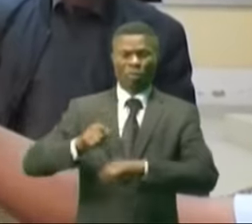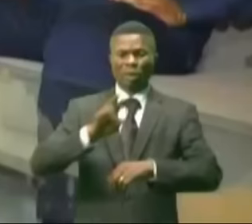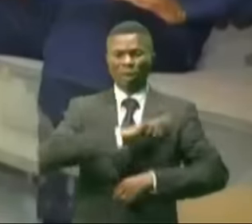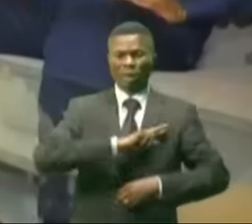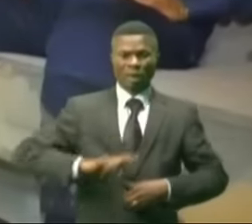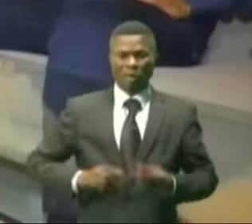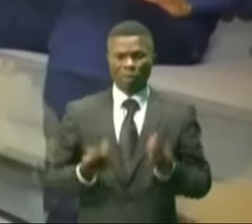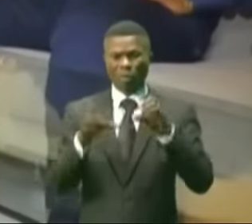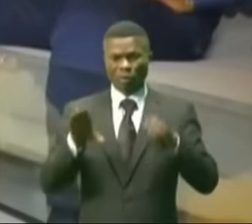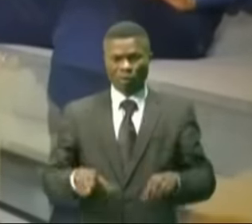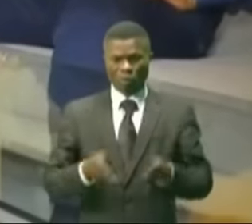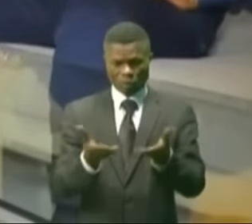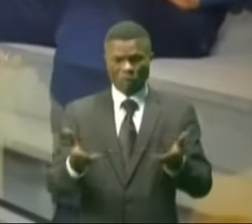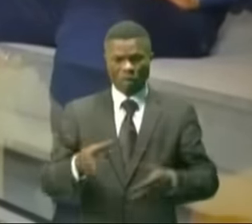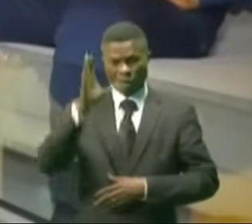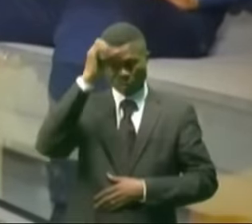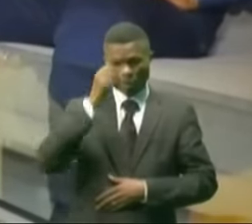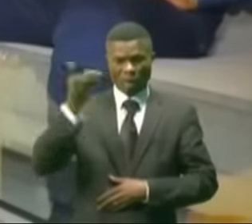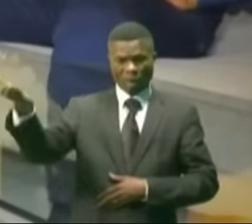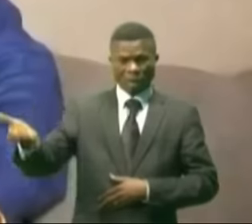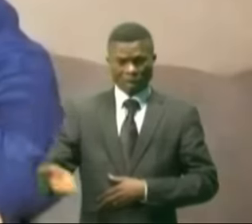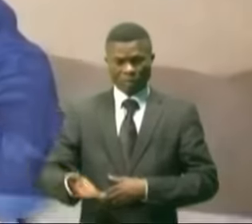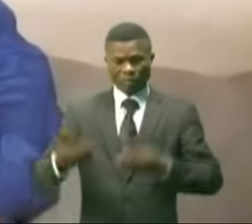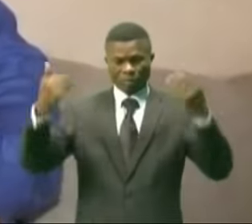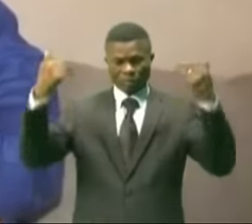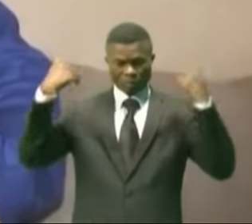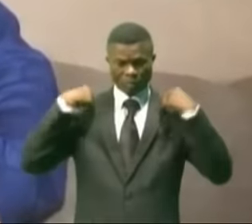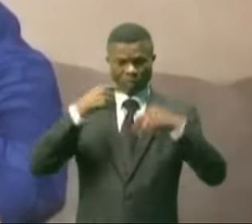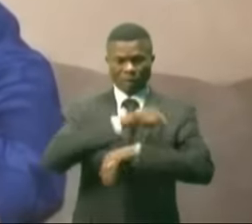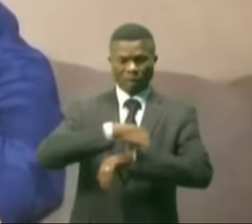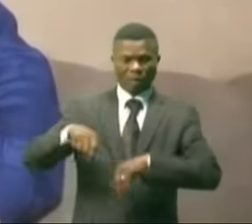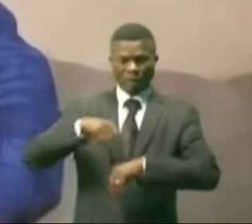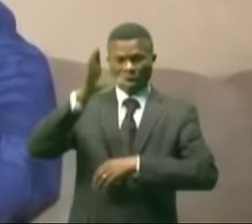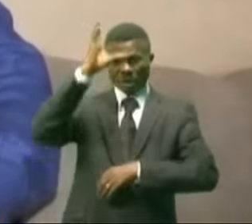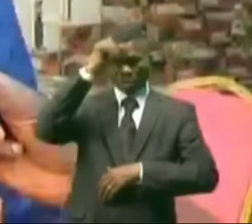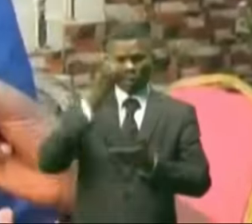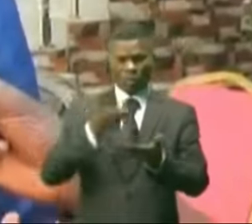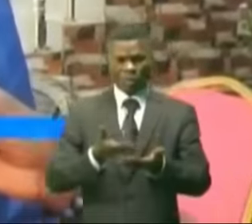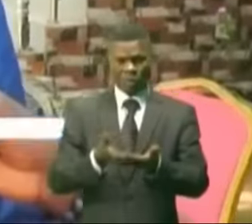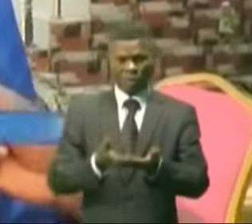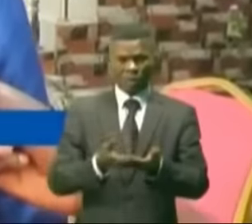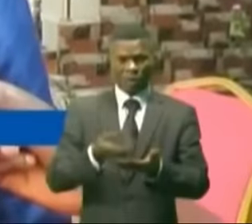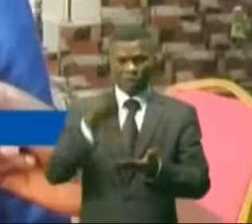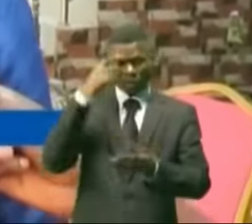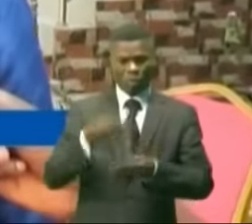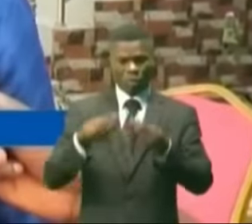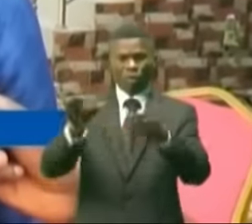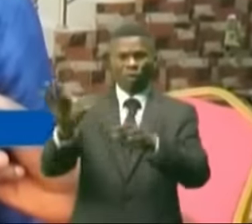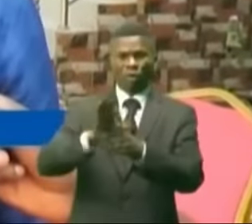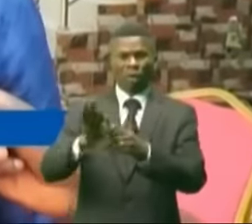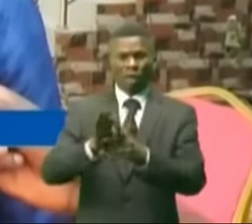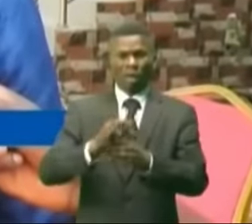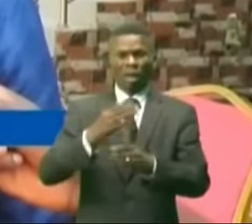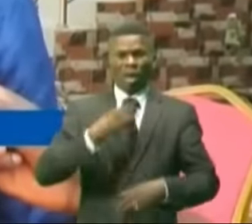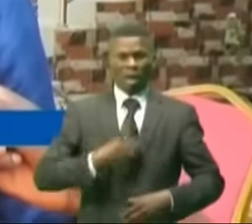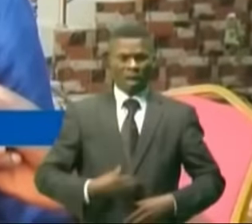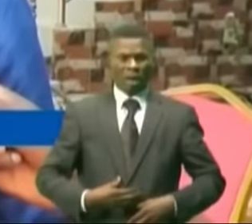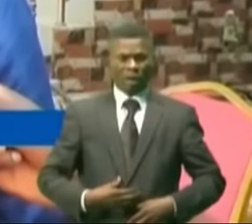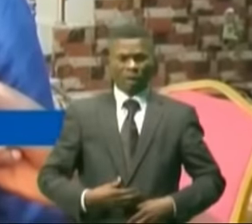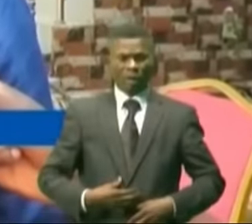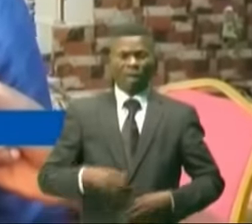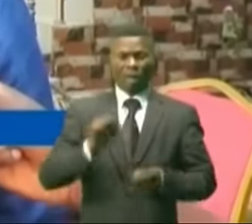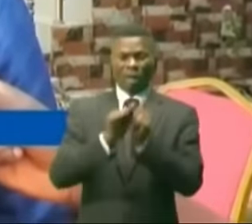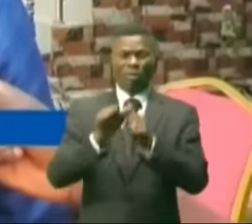quitte. Je suis invité par le barreau du Kwilu pour la formation des avocats en